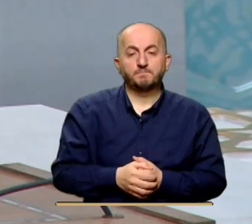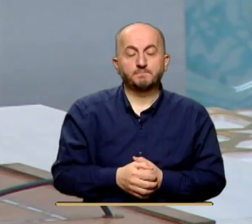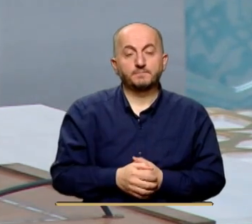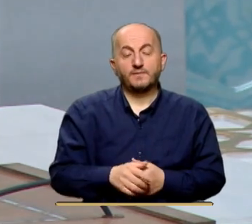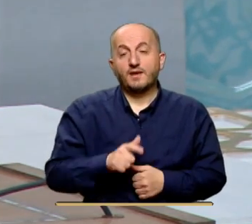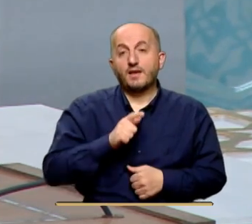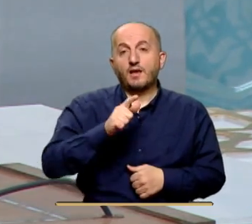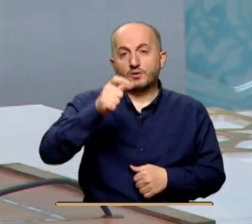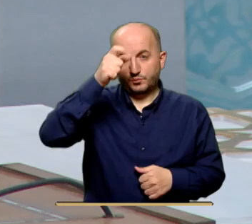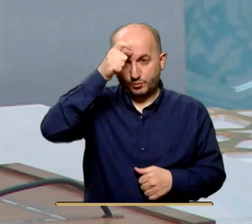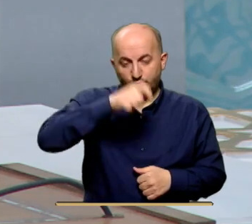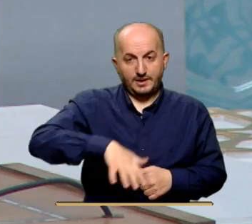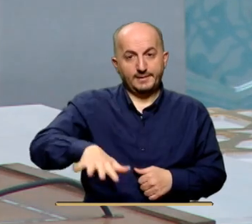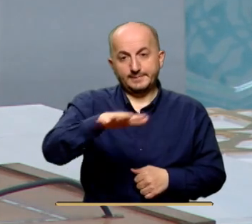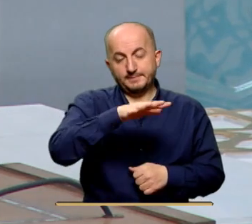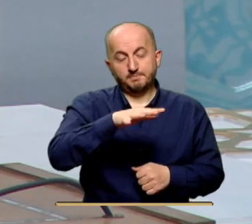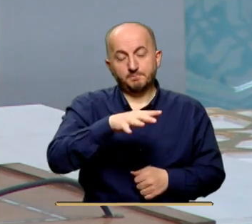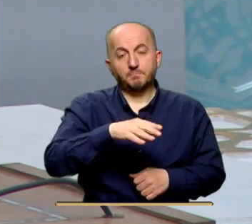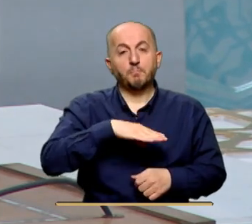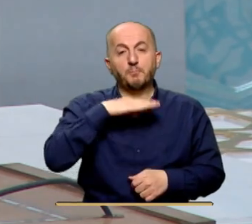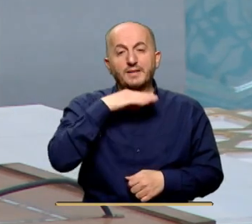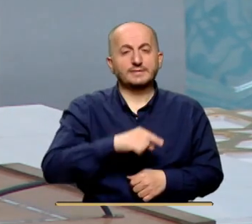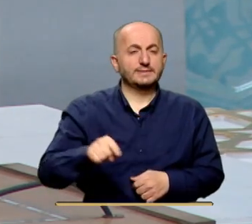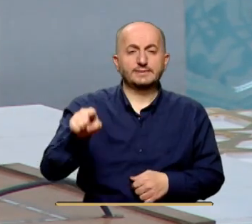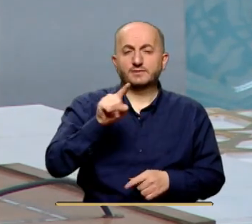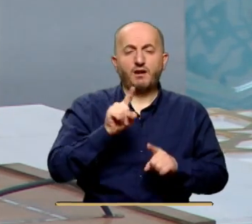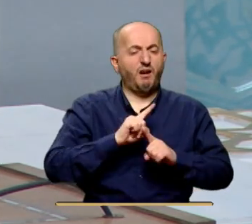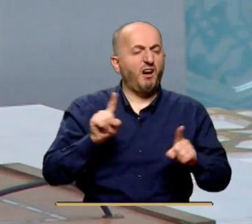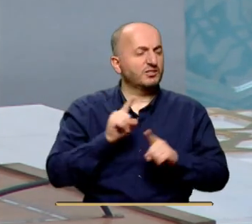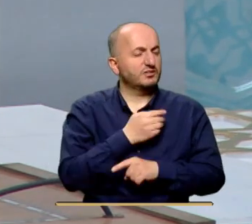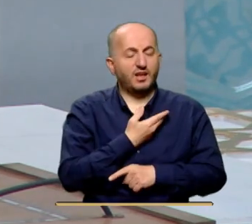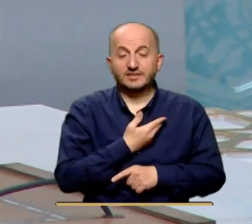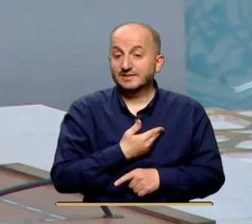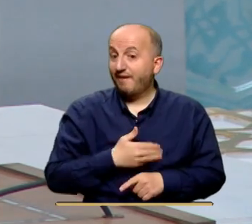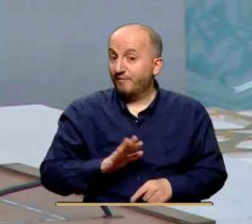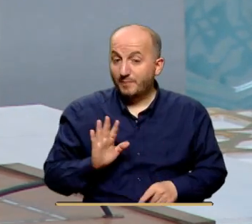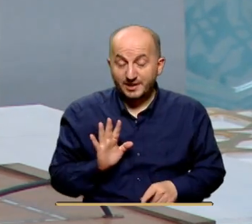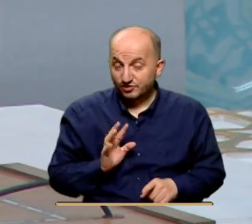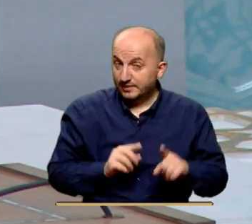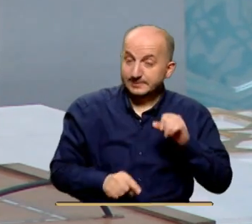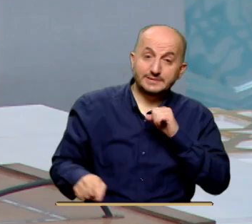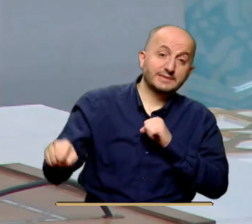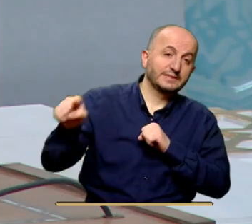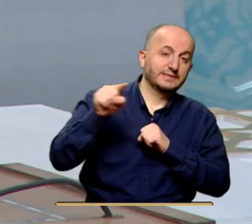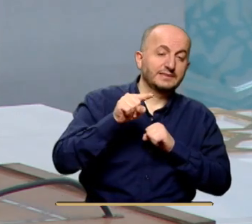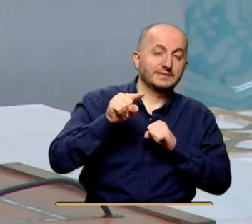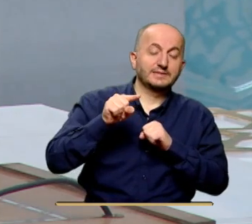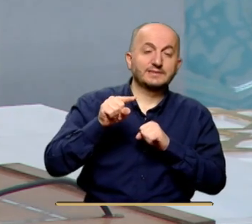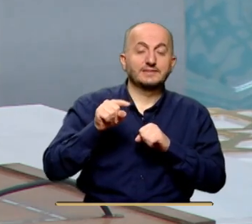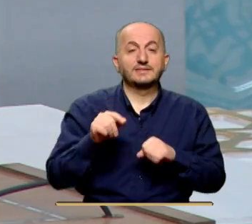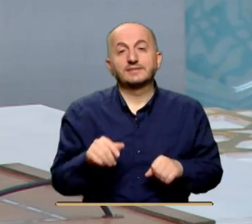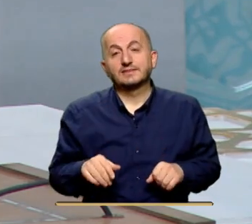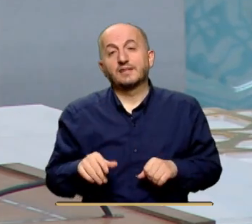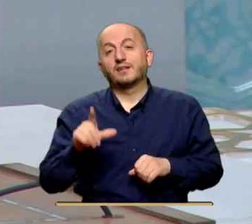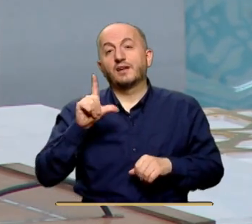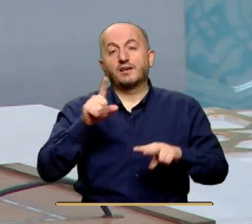ey Türkler, Batı sizi asla sevmeyecek. Siz değil